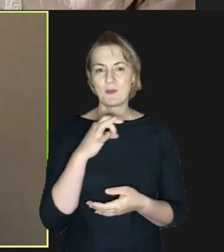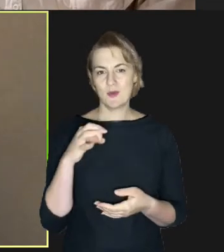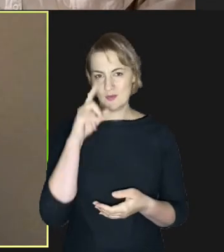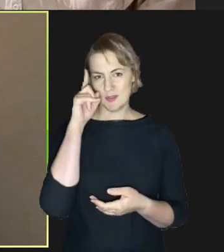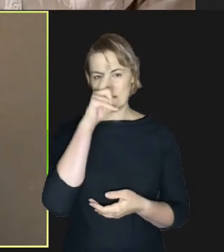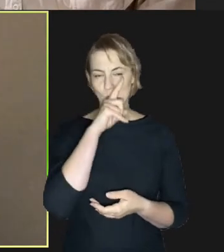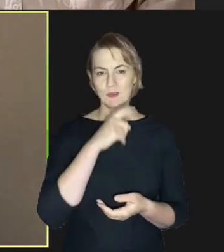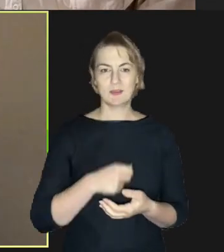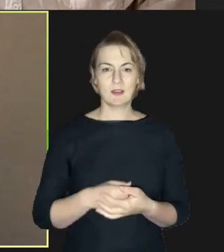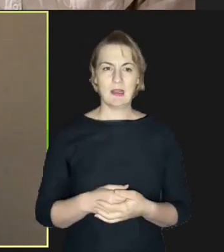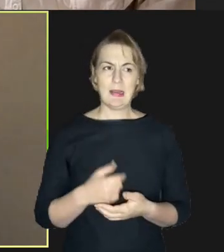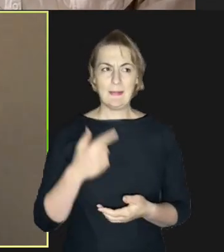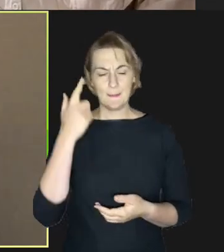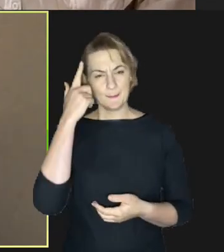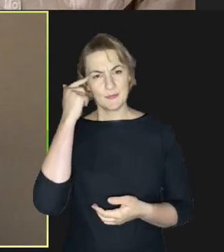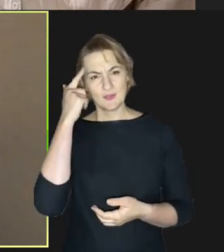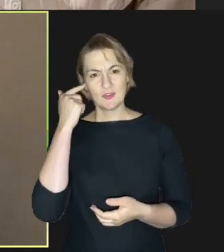że